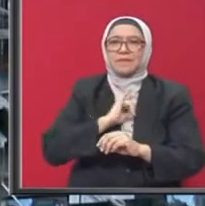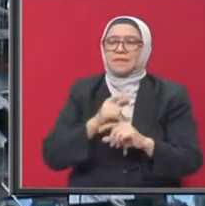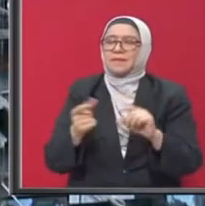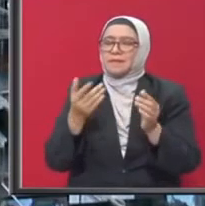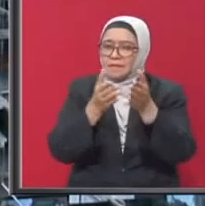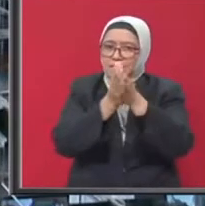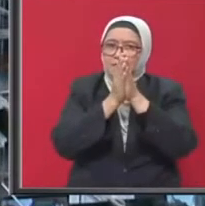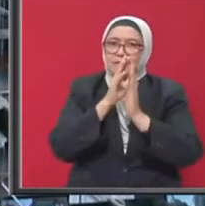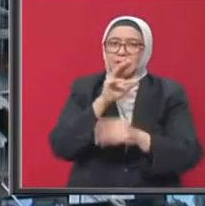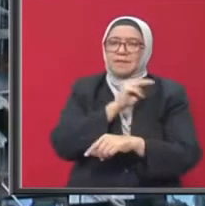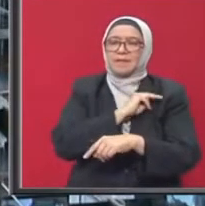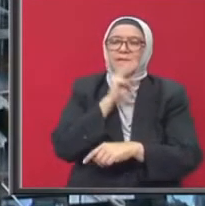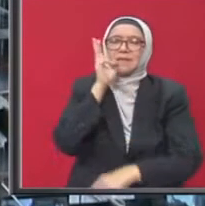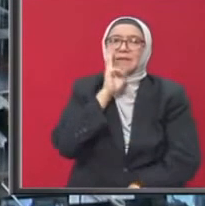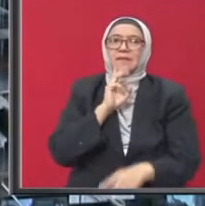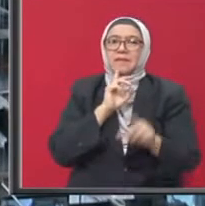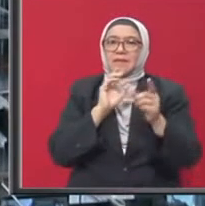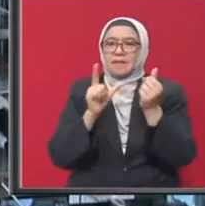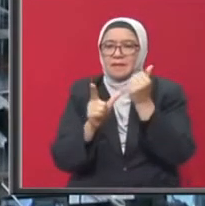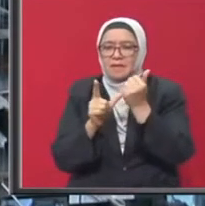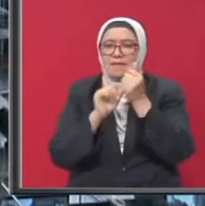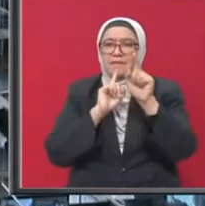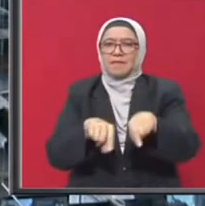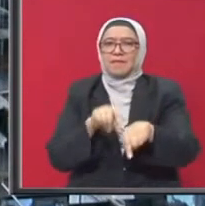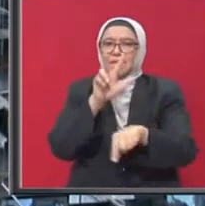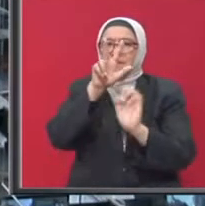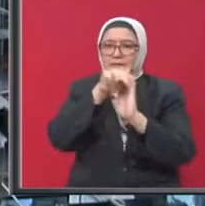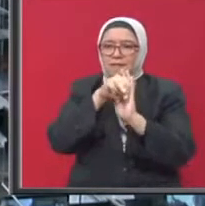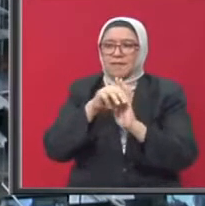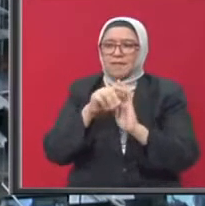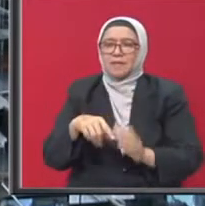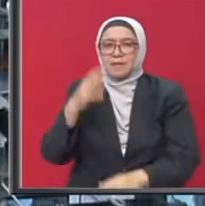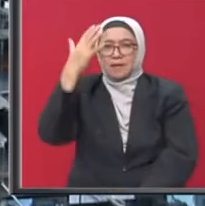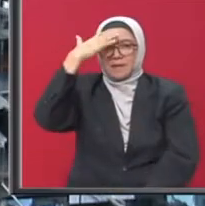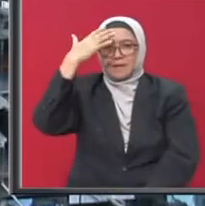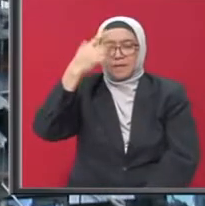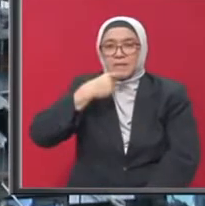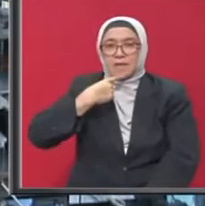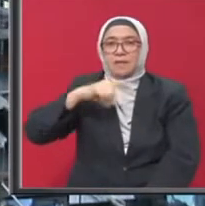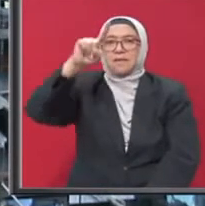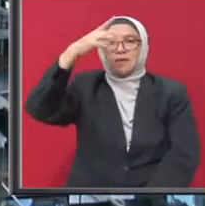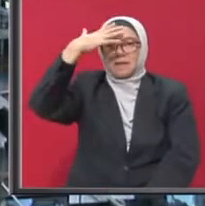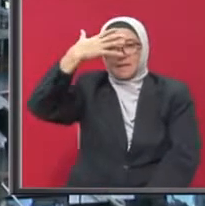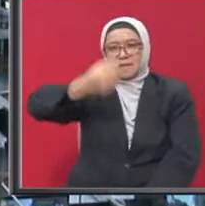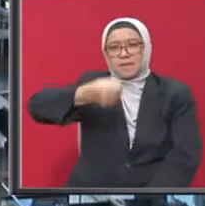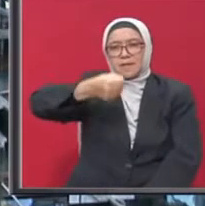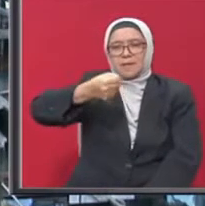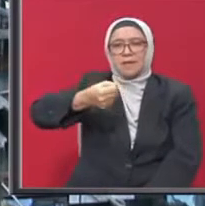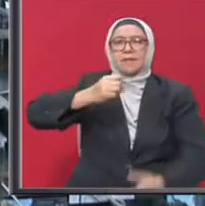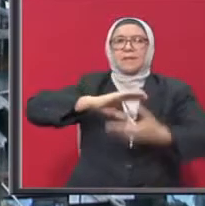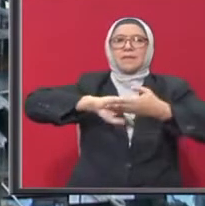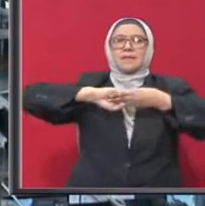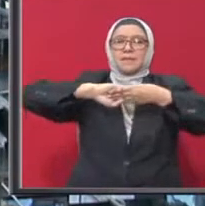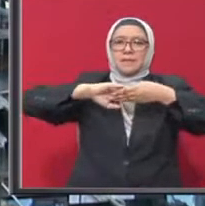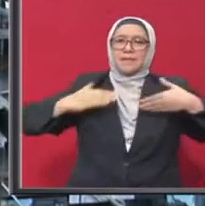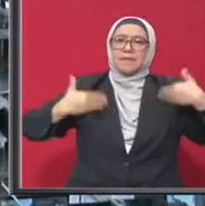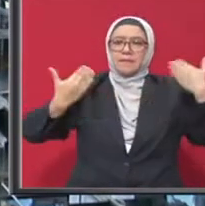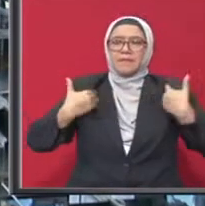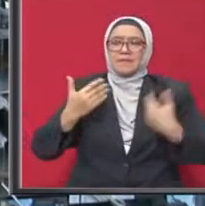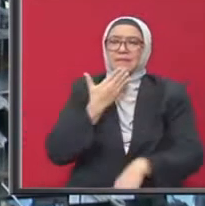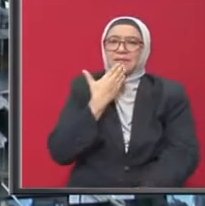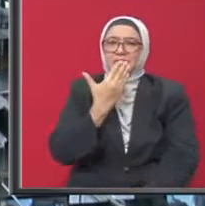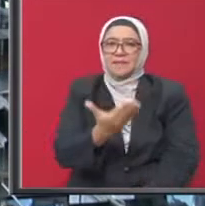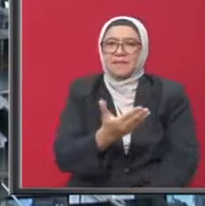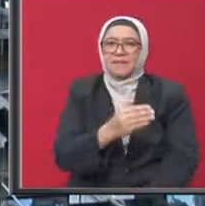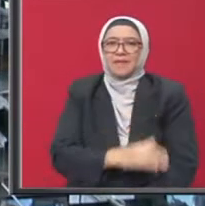Mini Bismillahirohmanirohim Assalamualaikum warahmatullahi wabarakatuh dan salam sejahtera Terima kasih yang